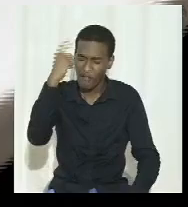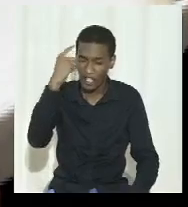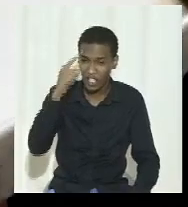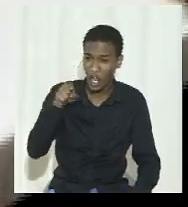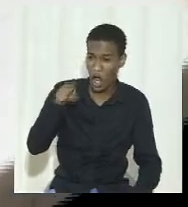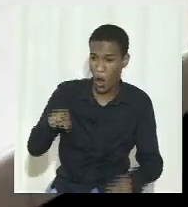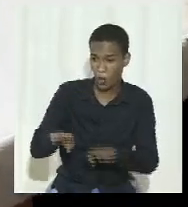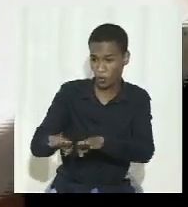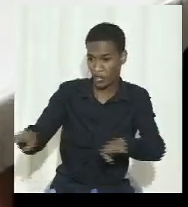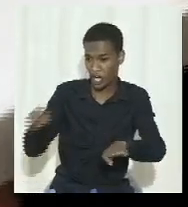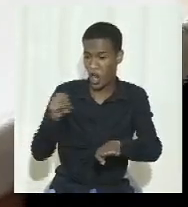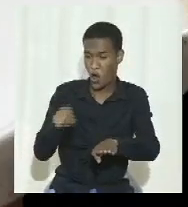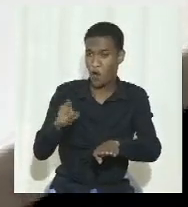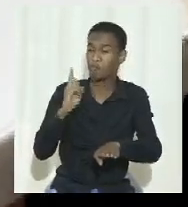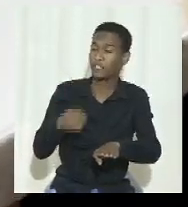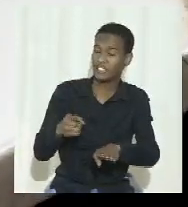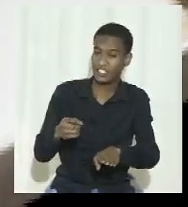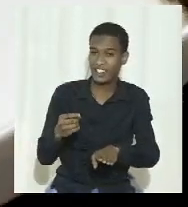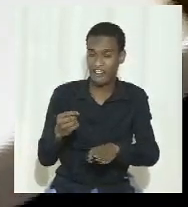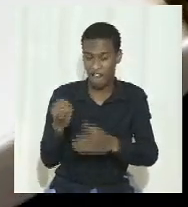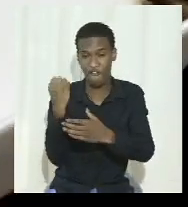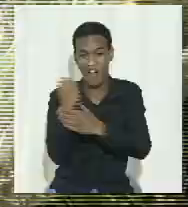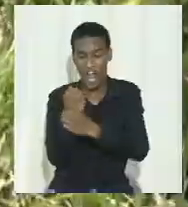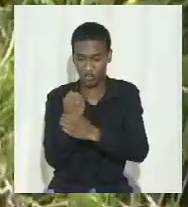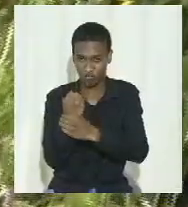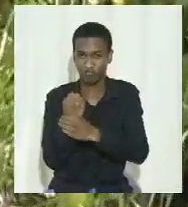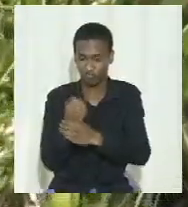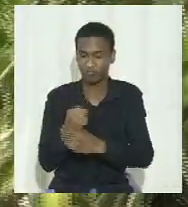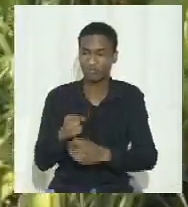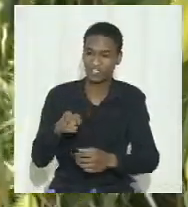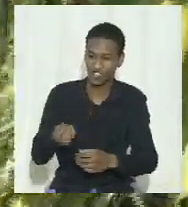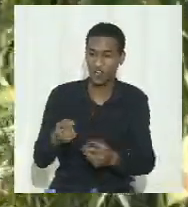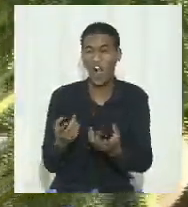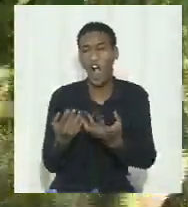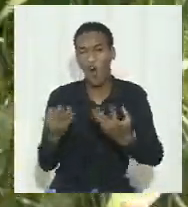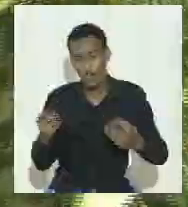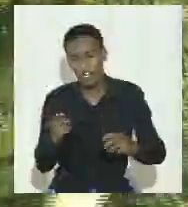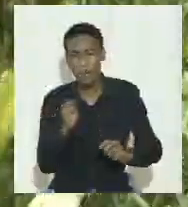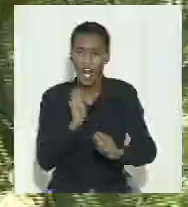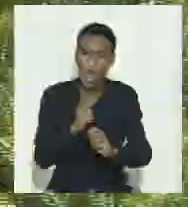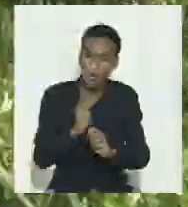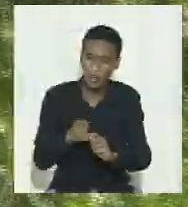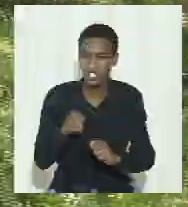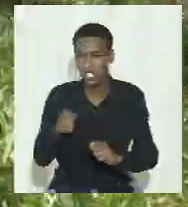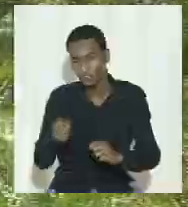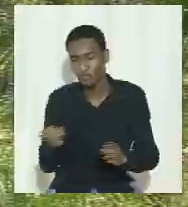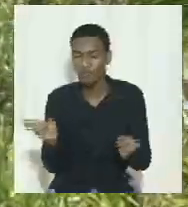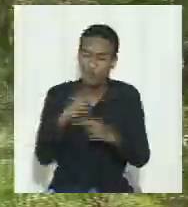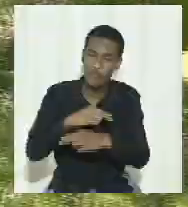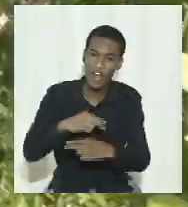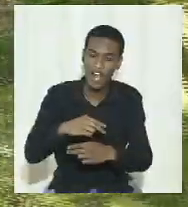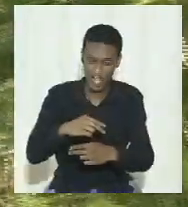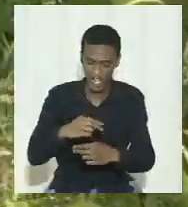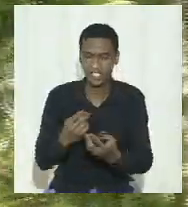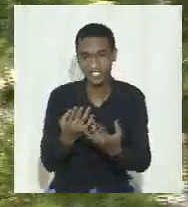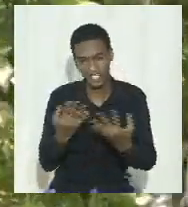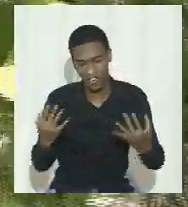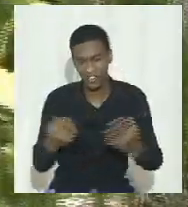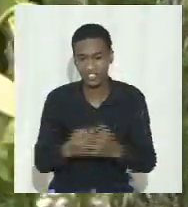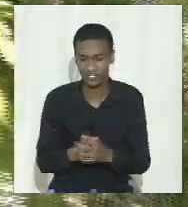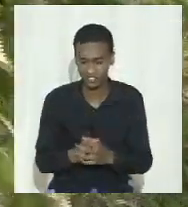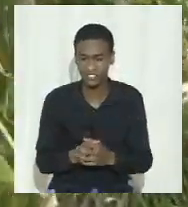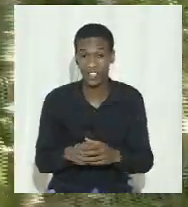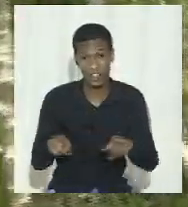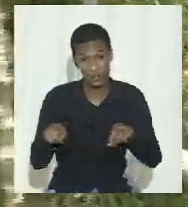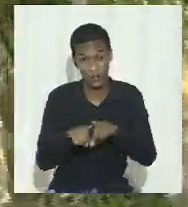ny endriny, ny fomba fikirakirana azy ho voahodina? Ao koa ireo tanora te ahay ny fambolena